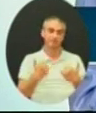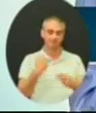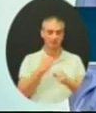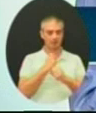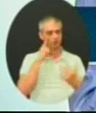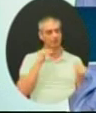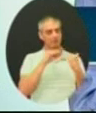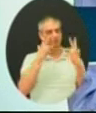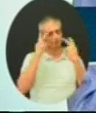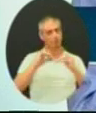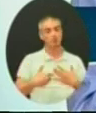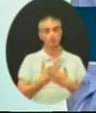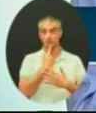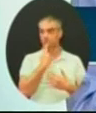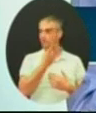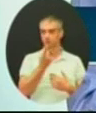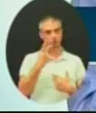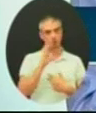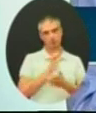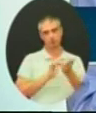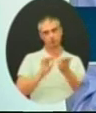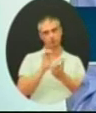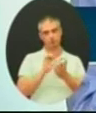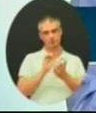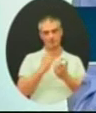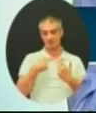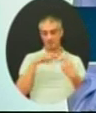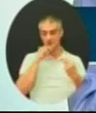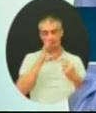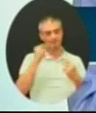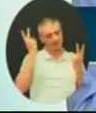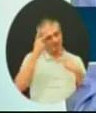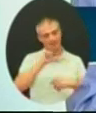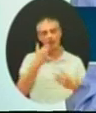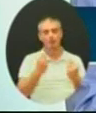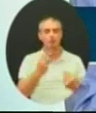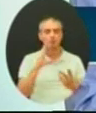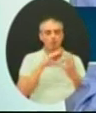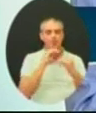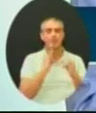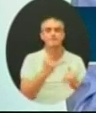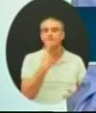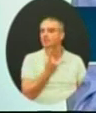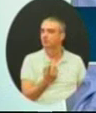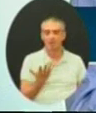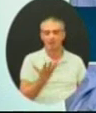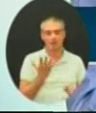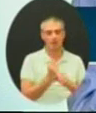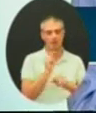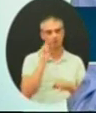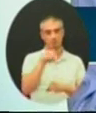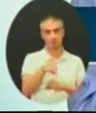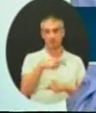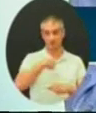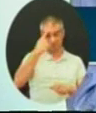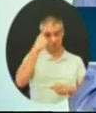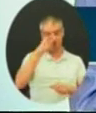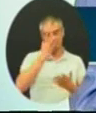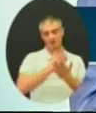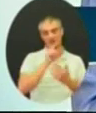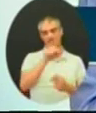תאום ציפיות מחודש, להגיד לו, תראה, זה יותר מסובך, ושאנחנו מדברים על הדיל האולטימטיבי, בוא נדבר מה זה אומר, או איך מגיעים לשם, ואני חושב שזה